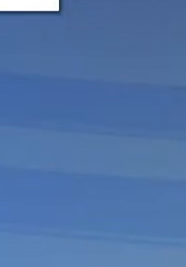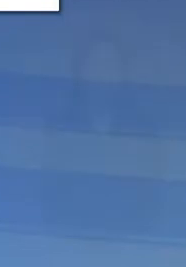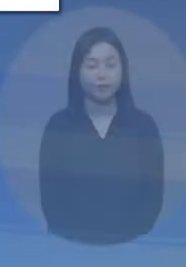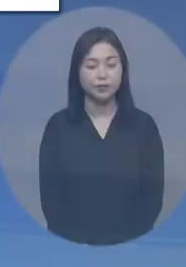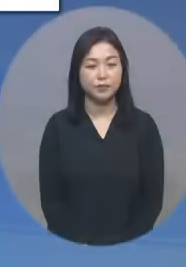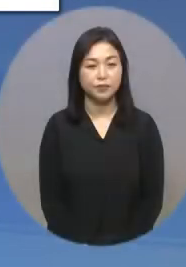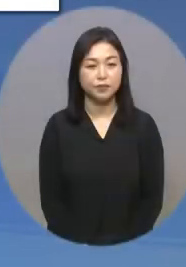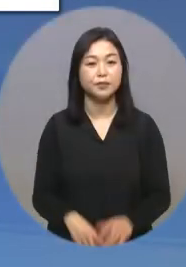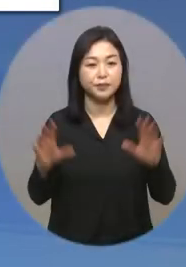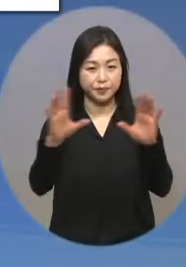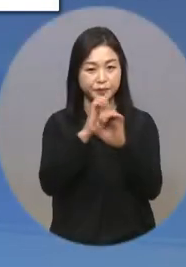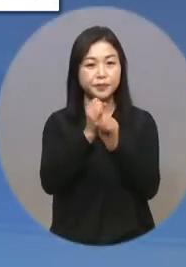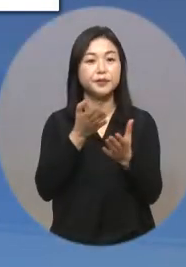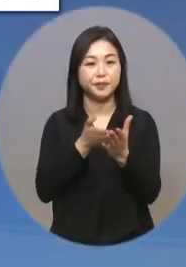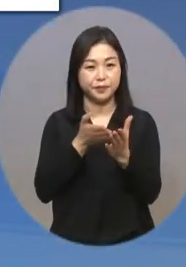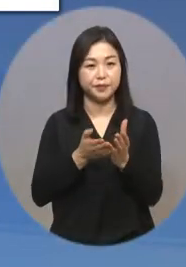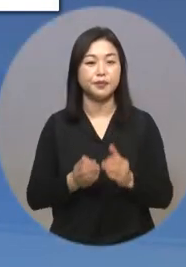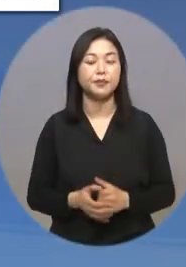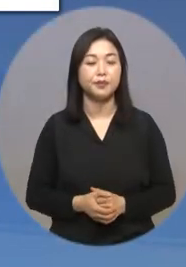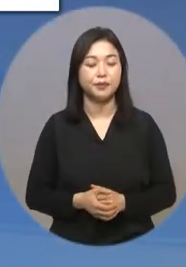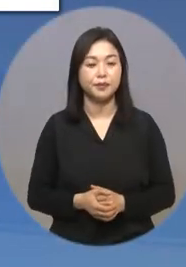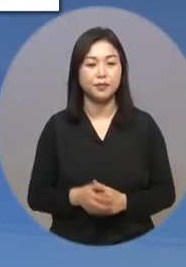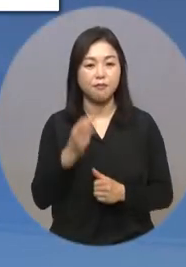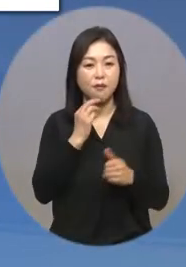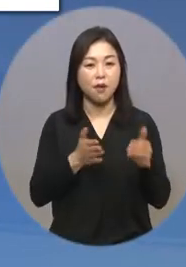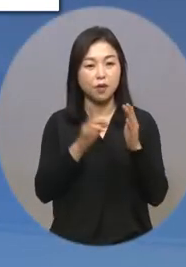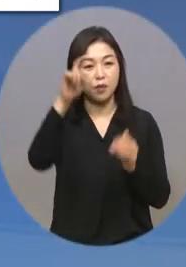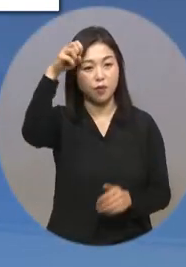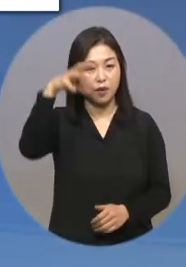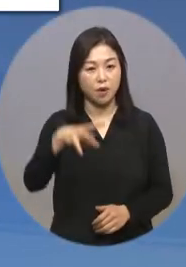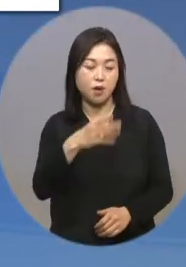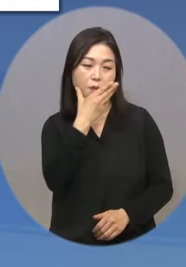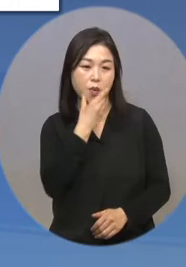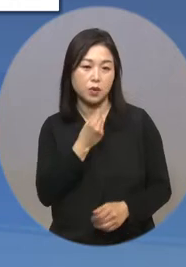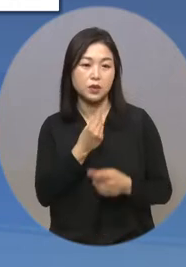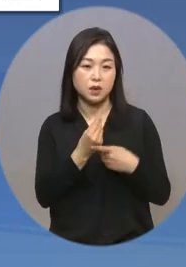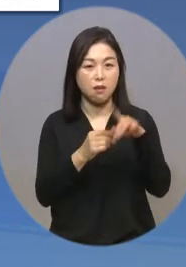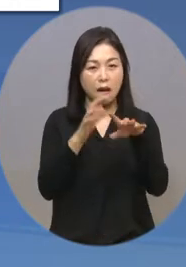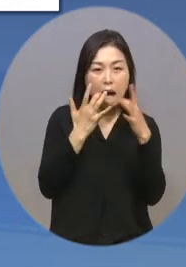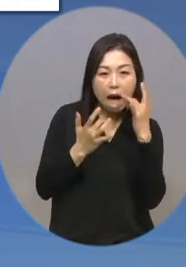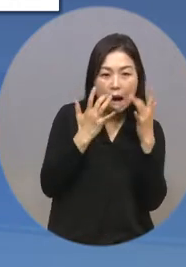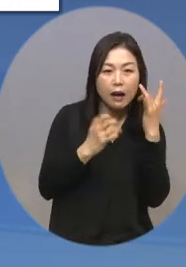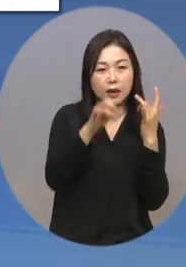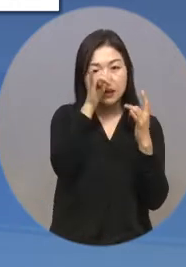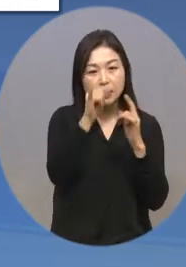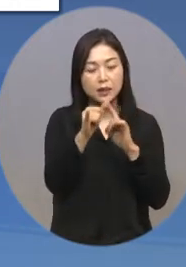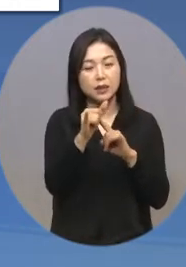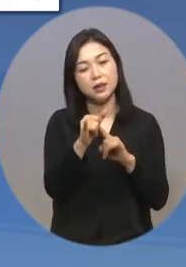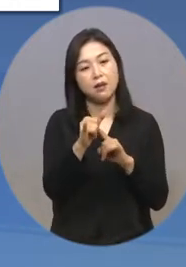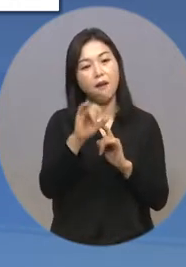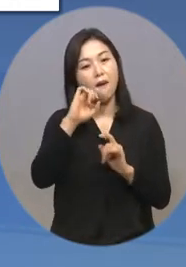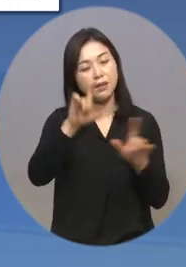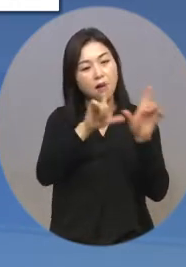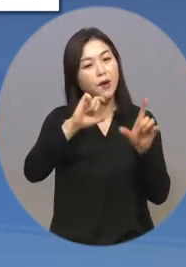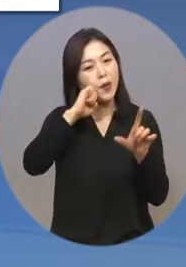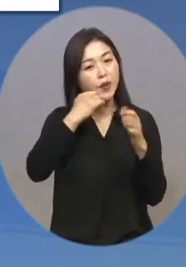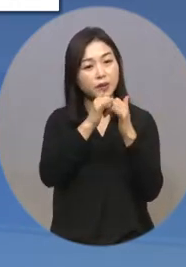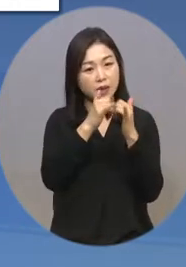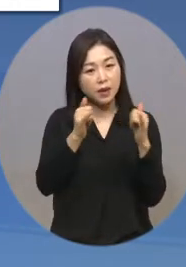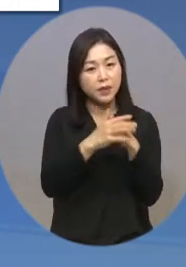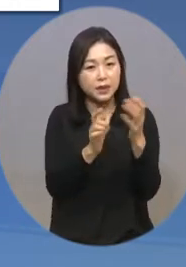이어서 간추린 뉴스 전해드립니다 경기 고양시는 복지사각지대에 놓인 취약계층에 응급 사태나 고독사 등에